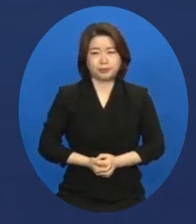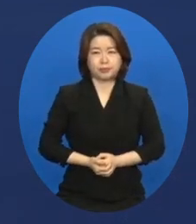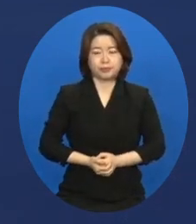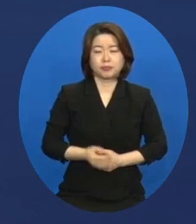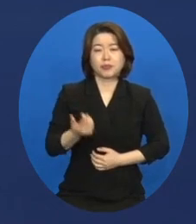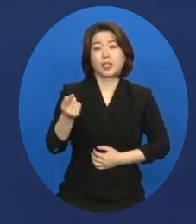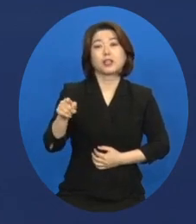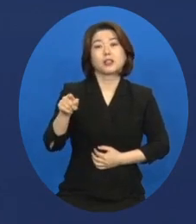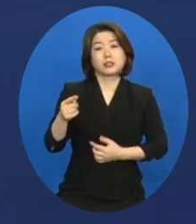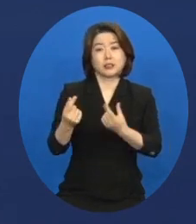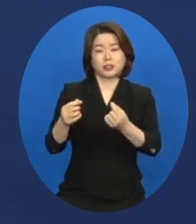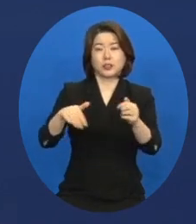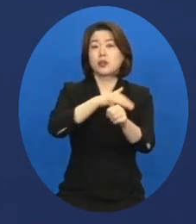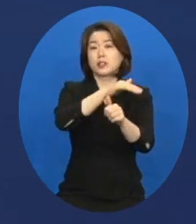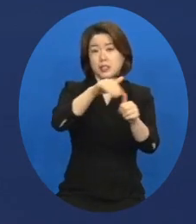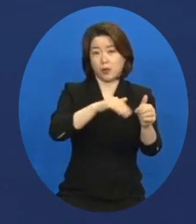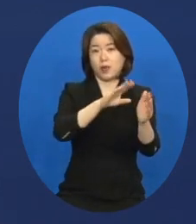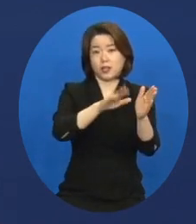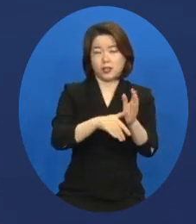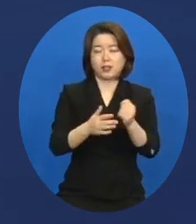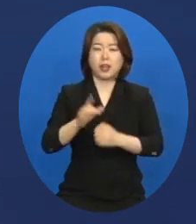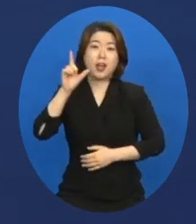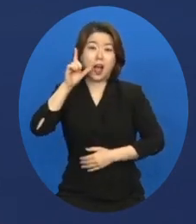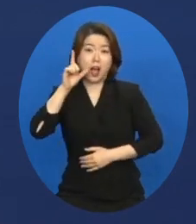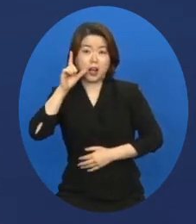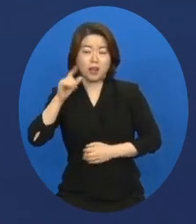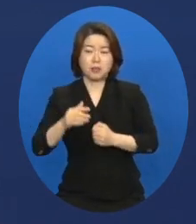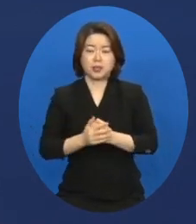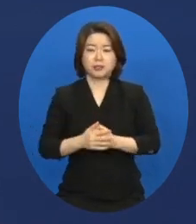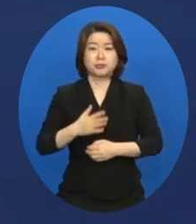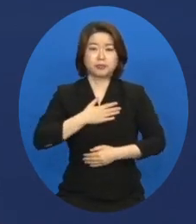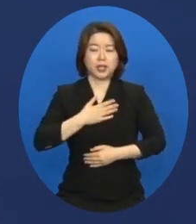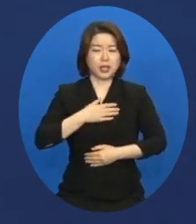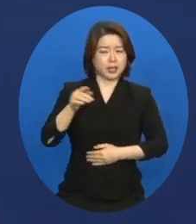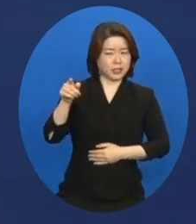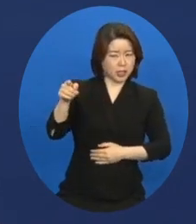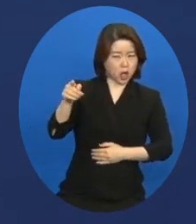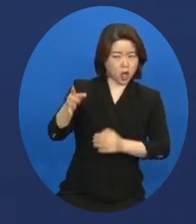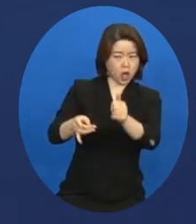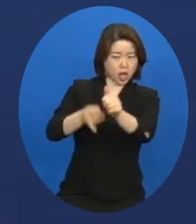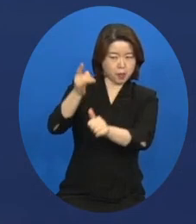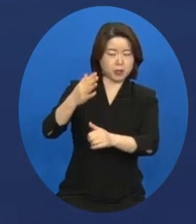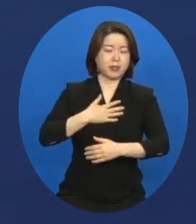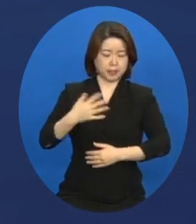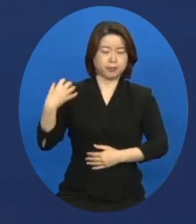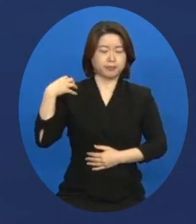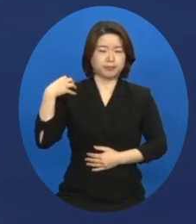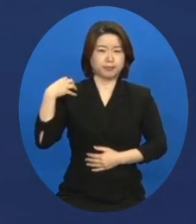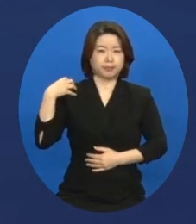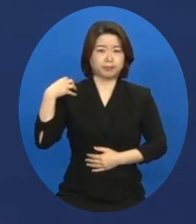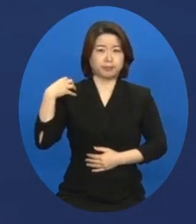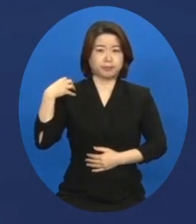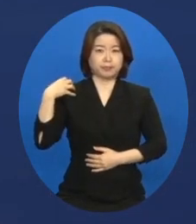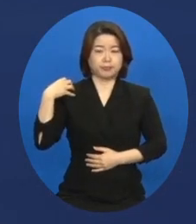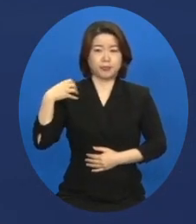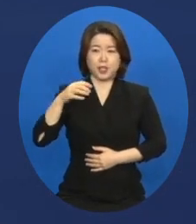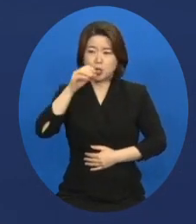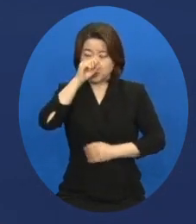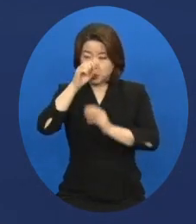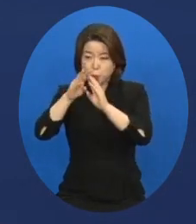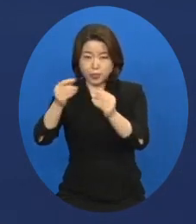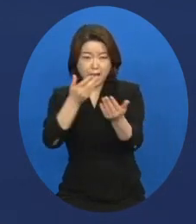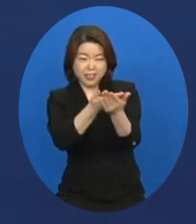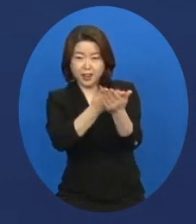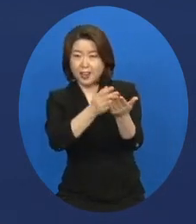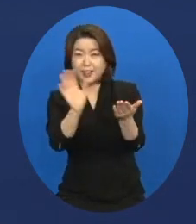그런 상황에서 갈렙이 제가 저 헤브론 땅을 책임지겠습니다. 좋은 땅을 달라는